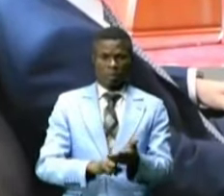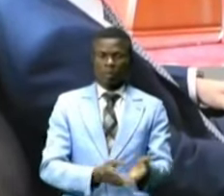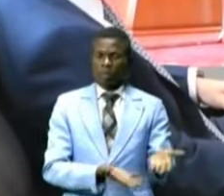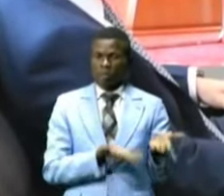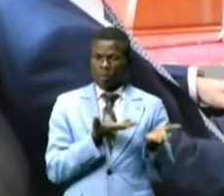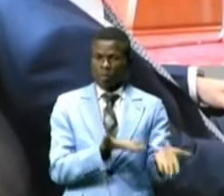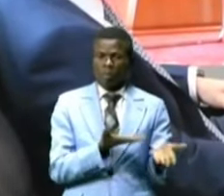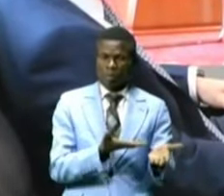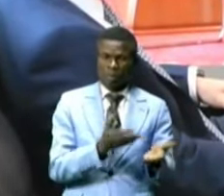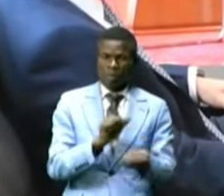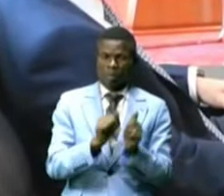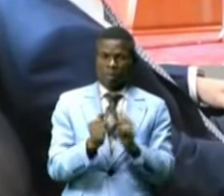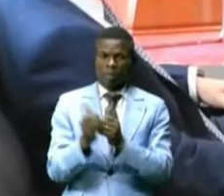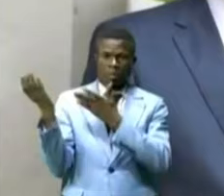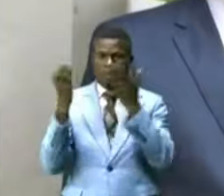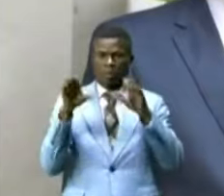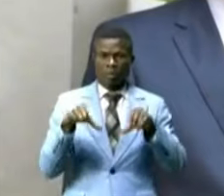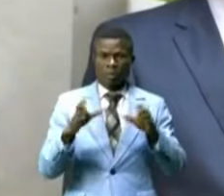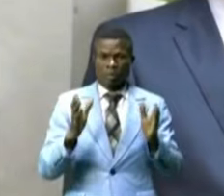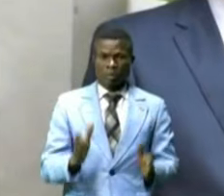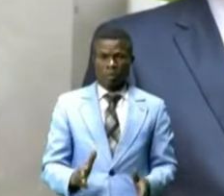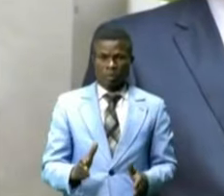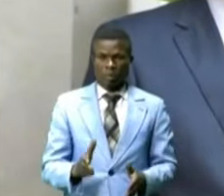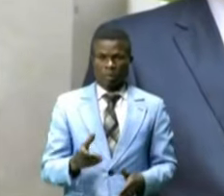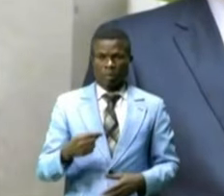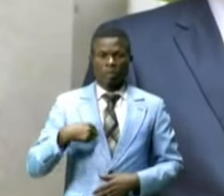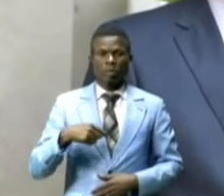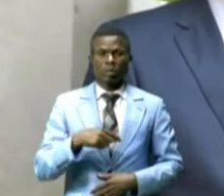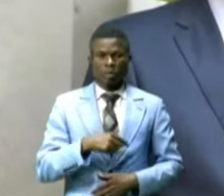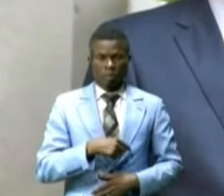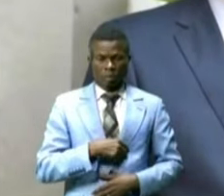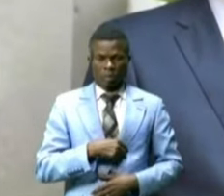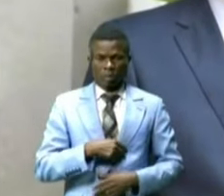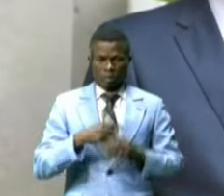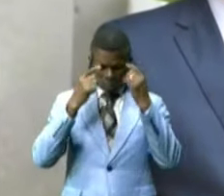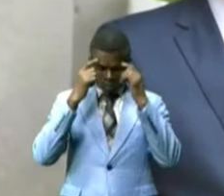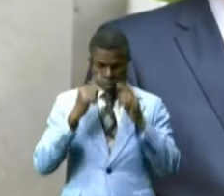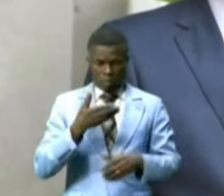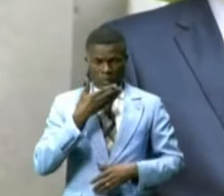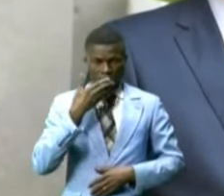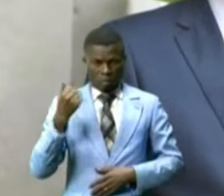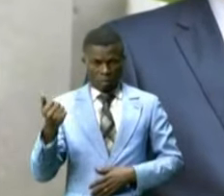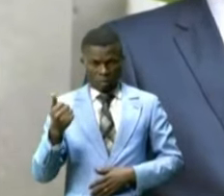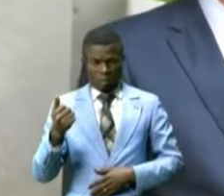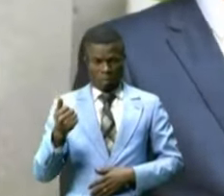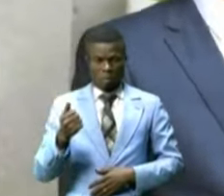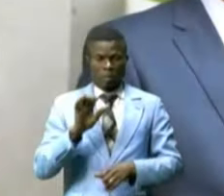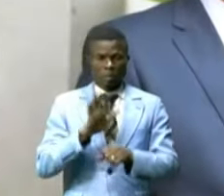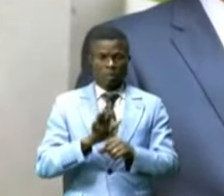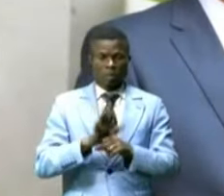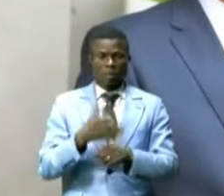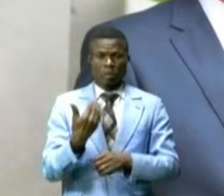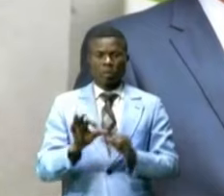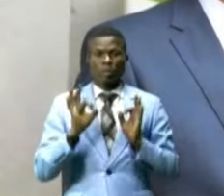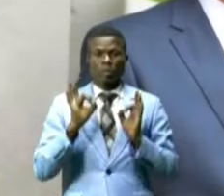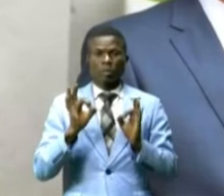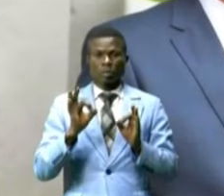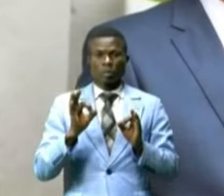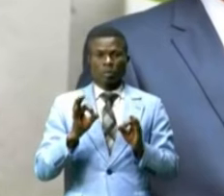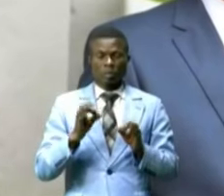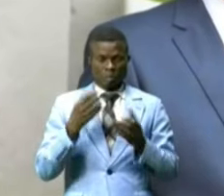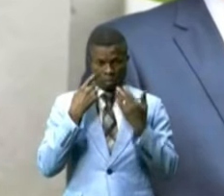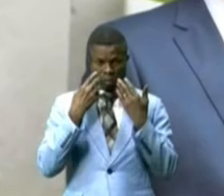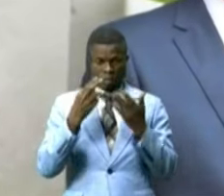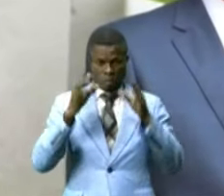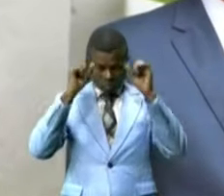par le climat des affaires congolais. Je pense que les échanges ont été très fructueux et il y a eu beaucoup d'annonces qu'il a fait. Nous avons retenu qu'il y avait 2 accords